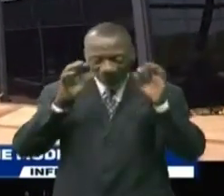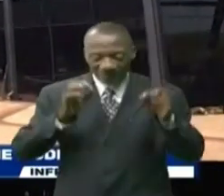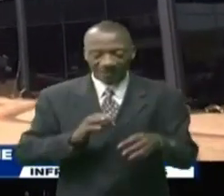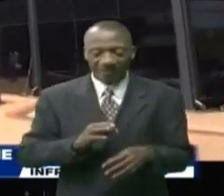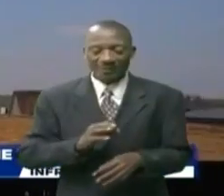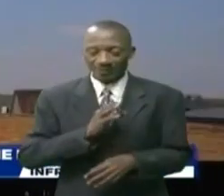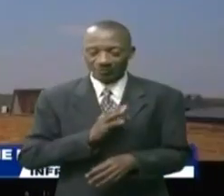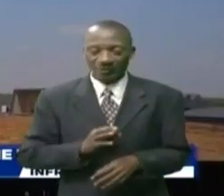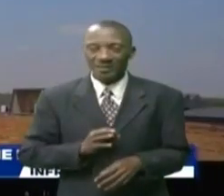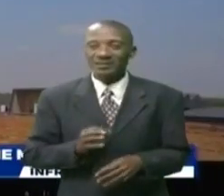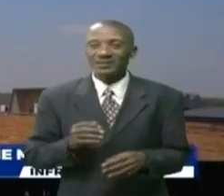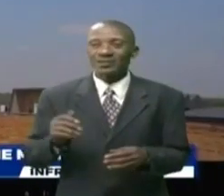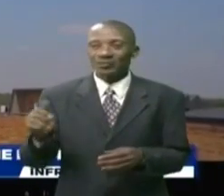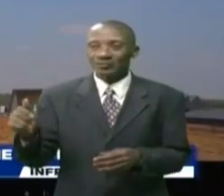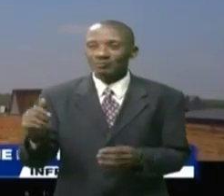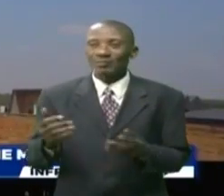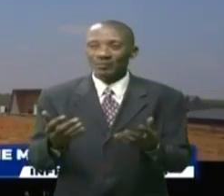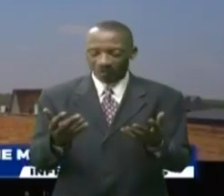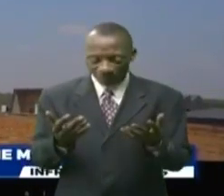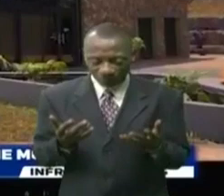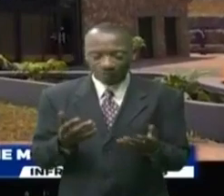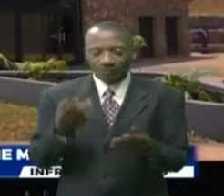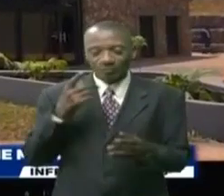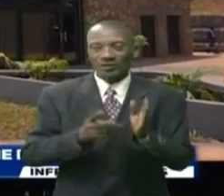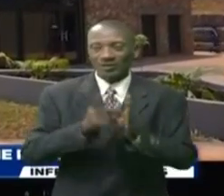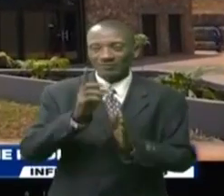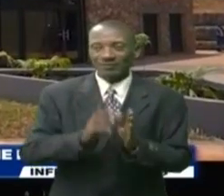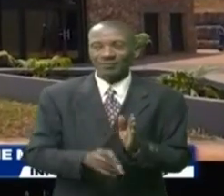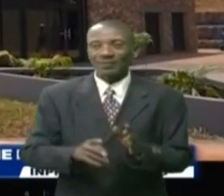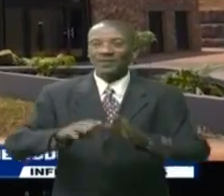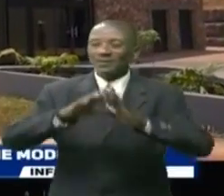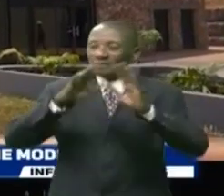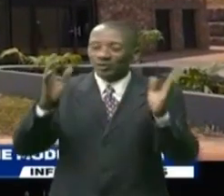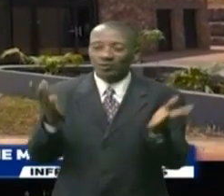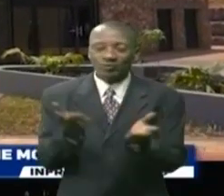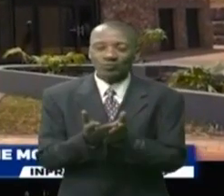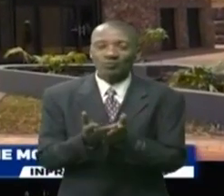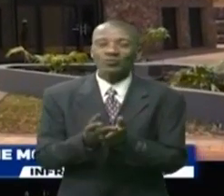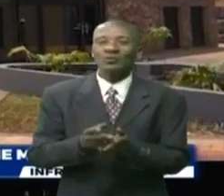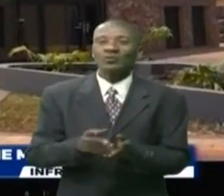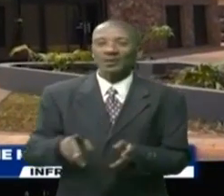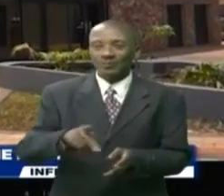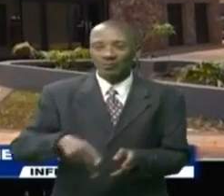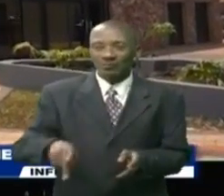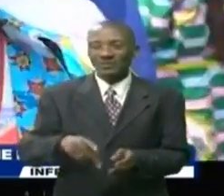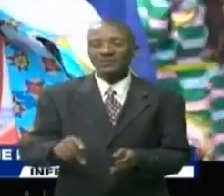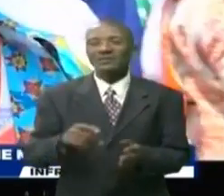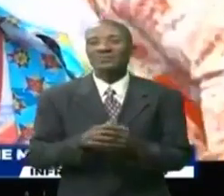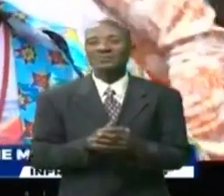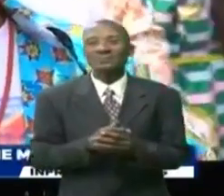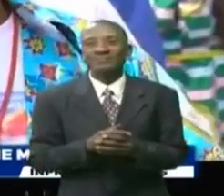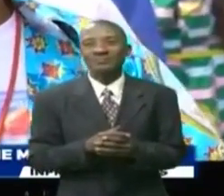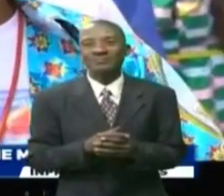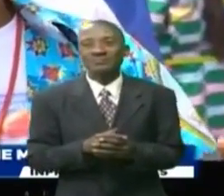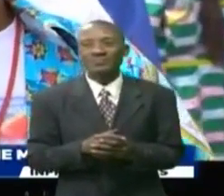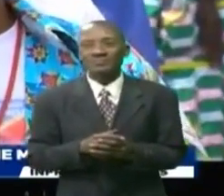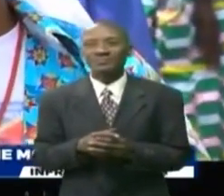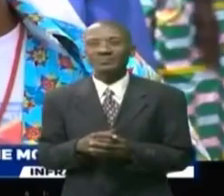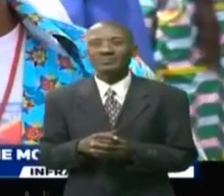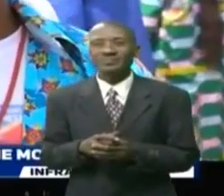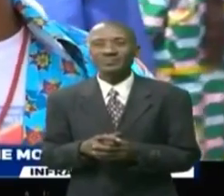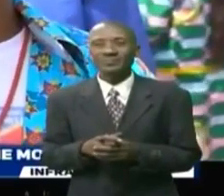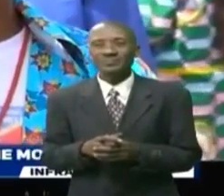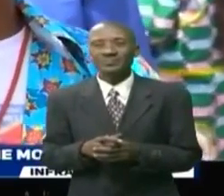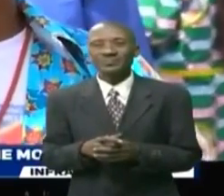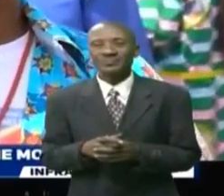de l'Excellence de Kamoa, un centre technique spécialisé dans le secteur minier. Si nous voyons avec l'université que Kamoa